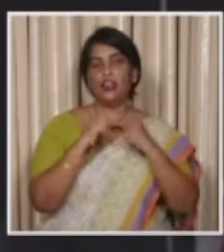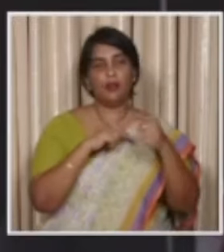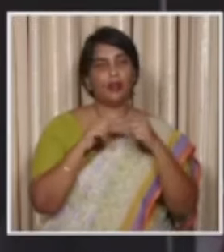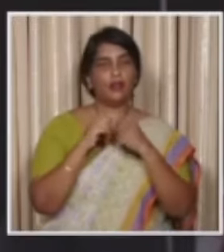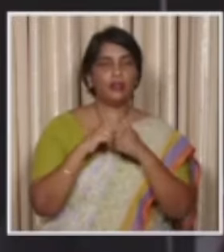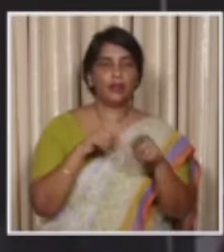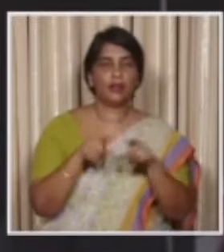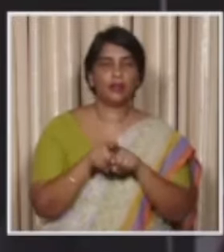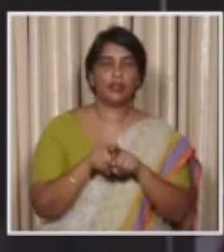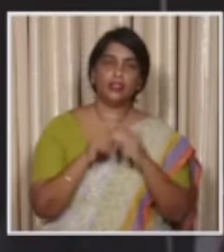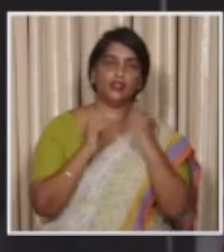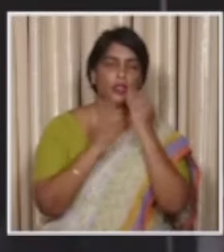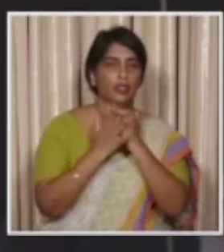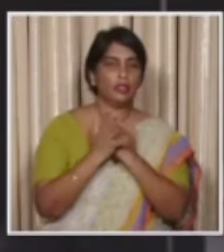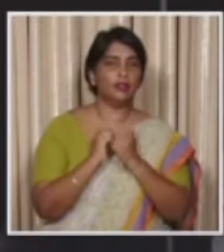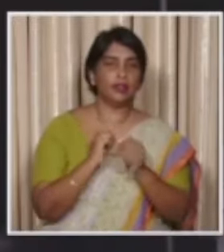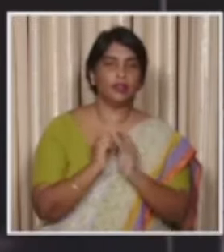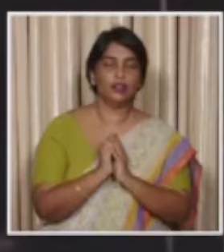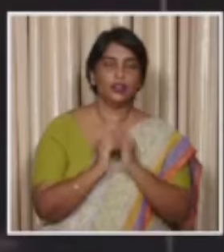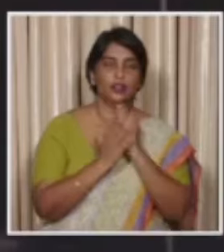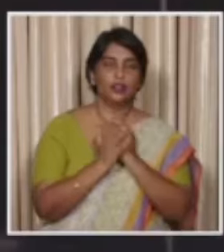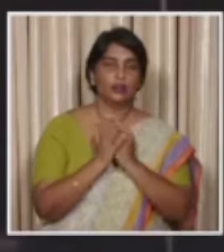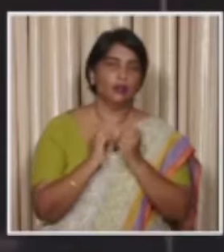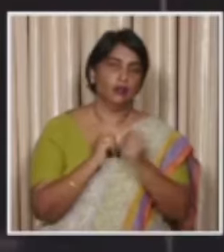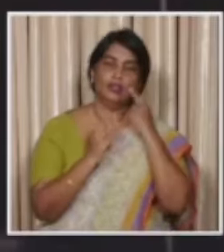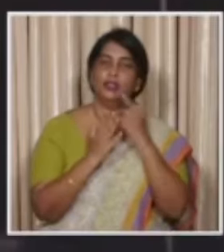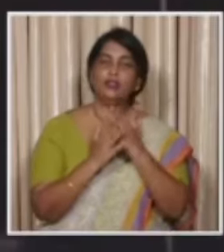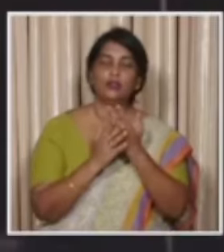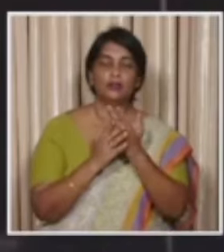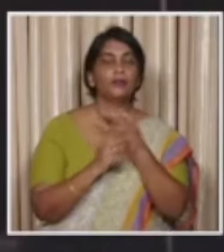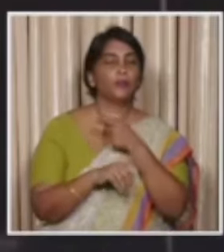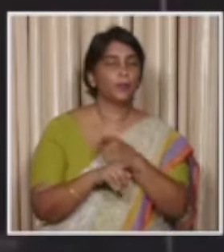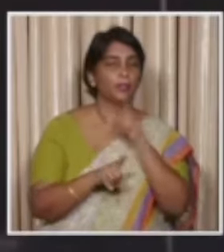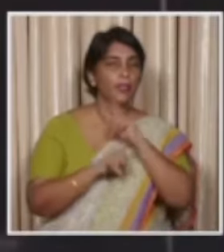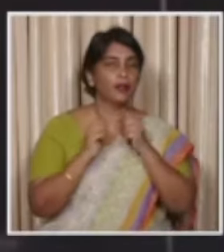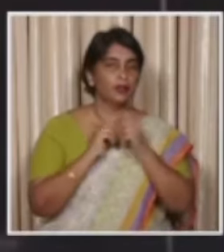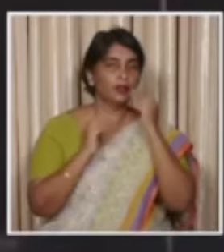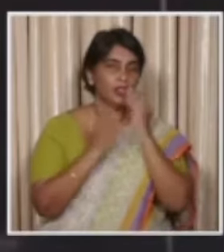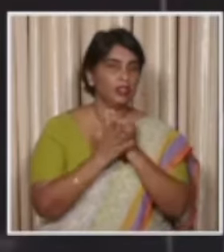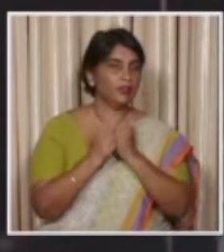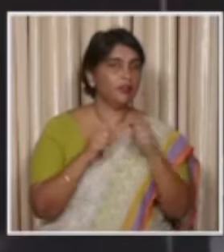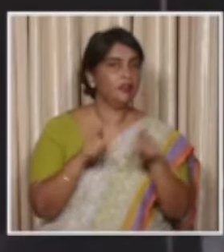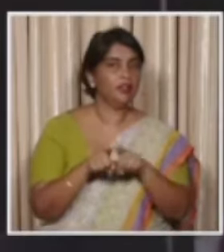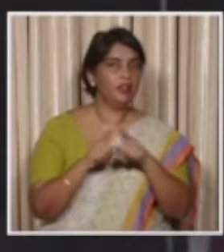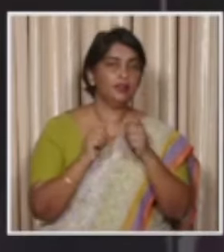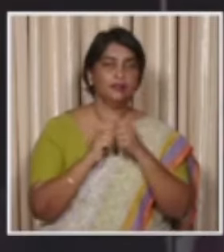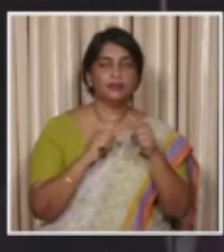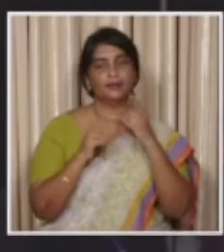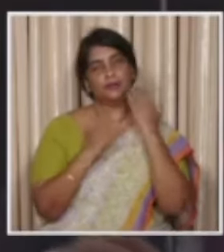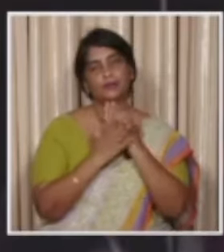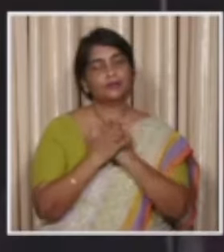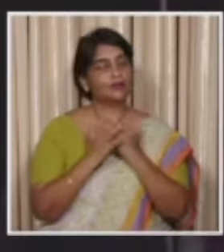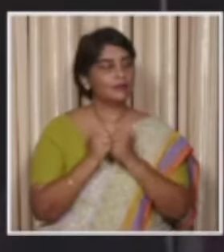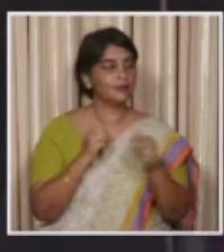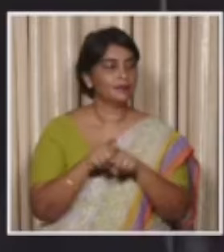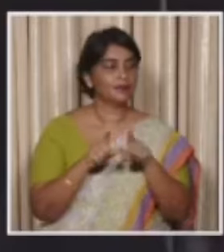ඇවිල්ලා බලලා සාකච්ඡා තියලා මේ කතා කර කර ඉන්න එක නෙවෙයි. විශේෂයෙන්ම කියනවා මම විපක්ෂයේ මන්ත්‍රීවරයෙක් වුණත් පහුගිය සඳුදා